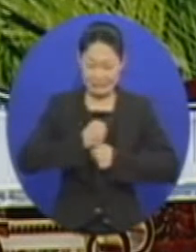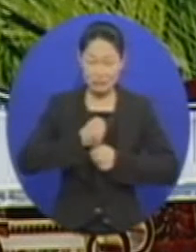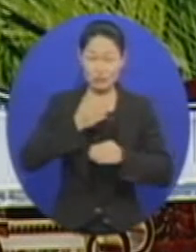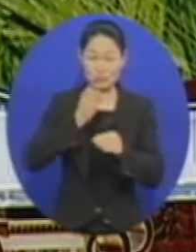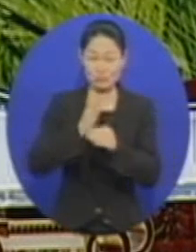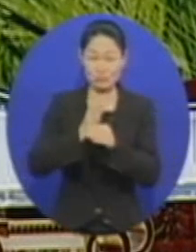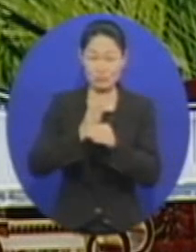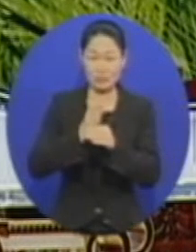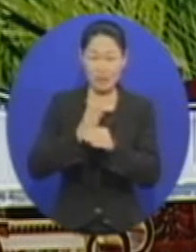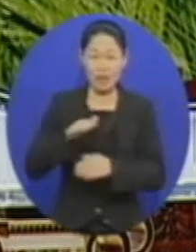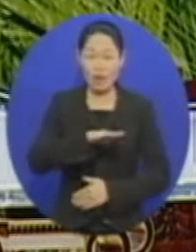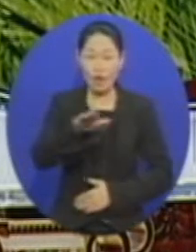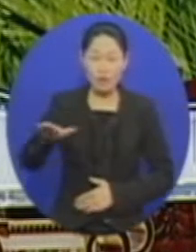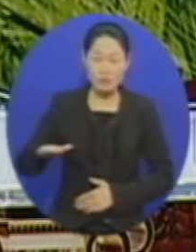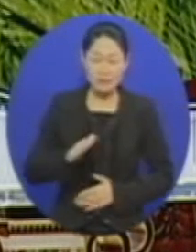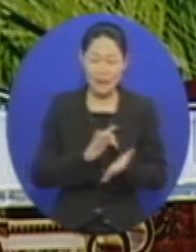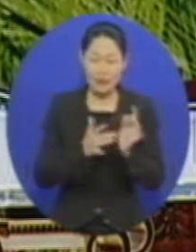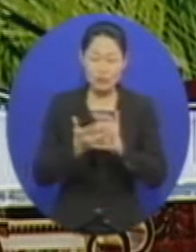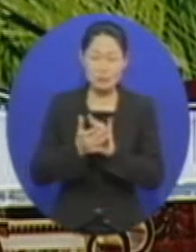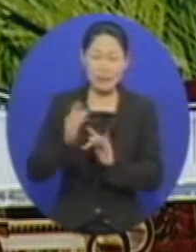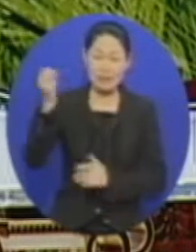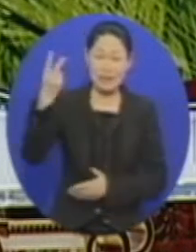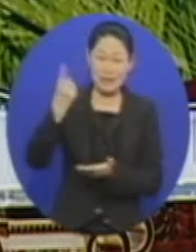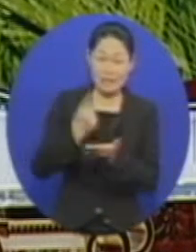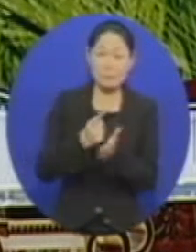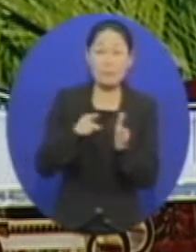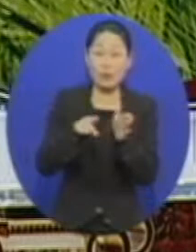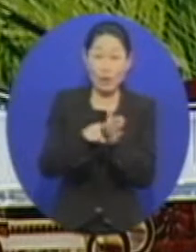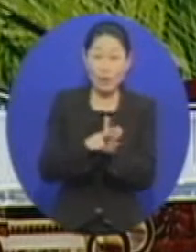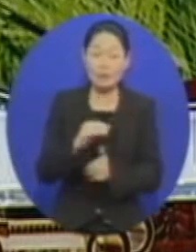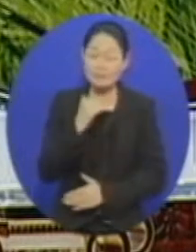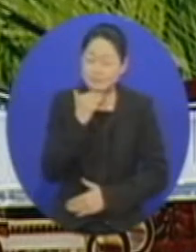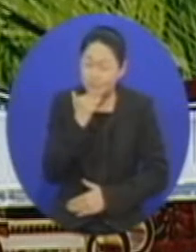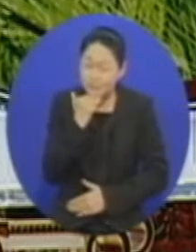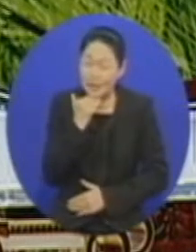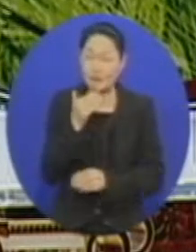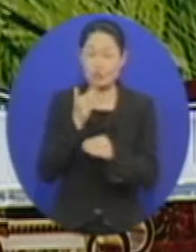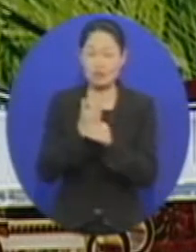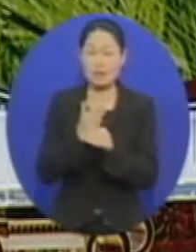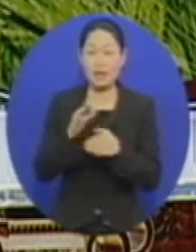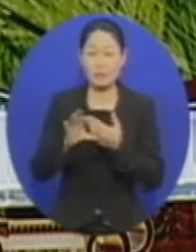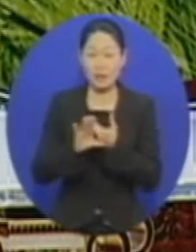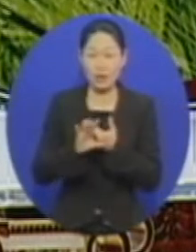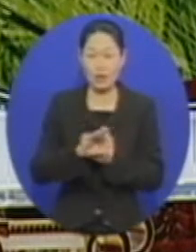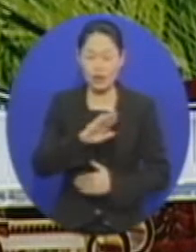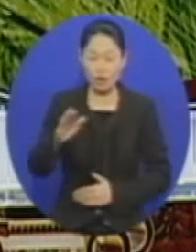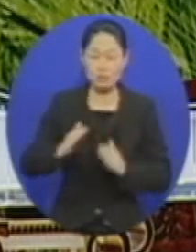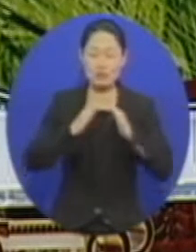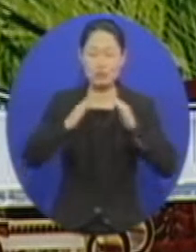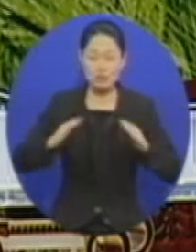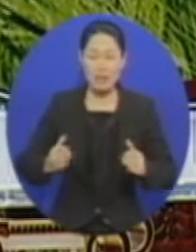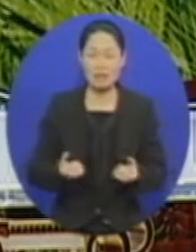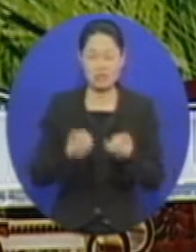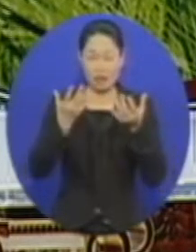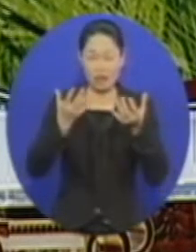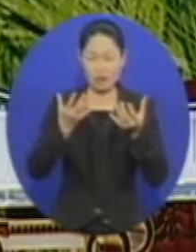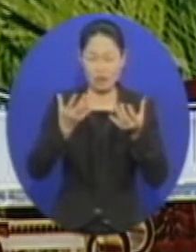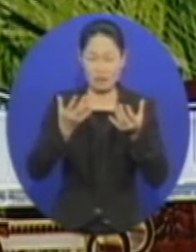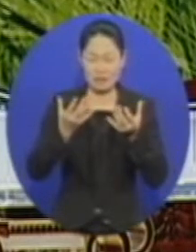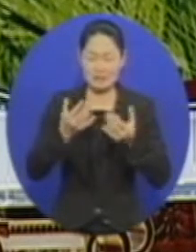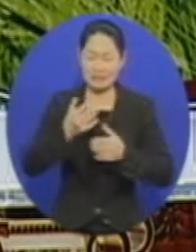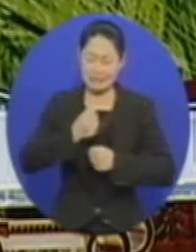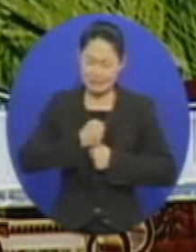것이고 여러분이 예수님의 재림을 믿고 기다리고 있다면 여러분은 수장 절절 기도 지키는 사람들